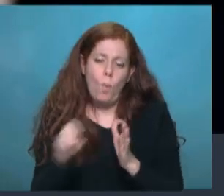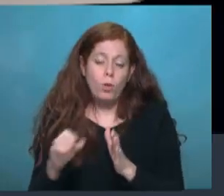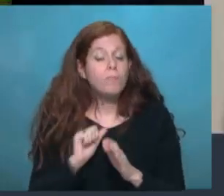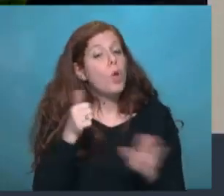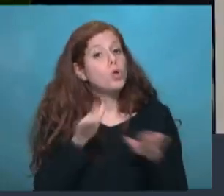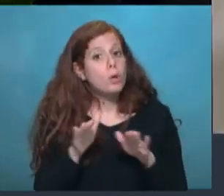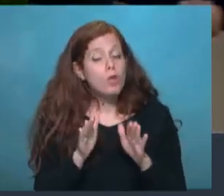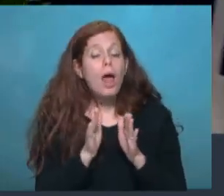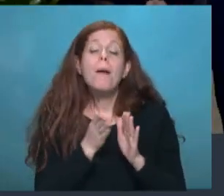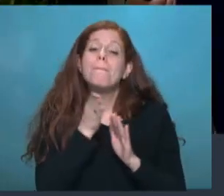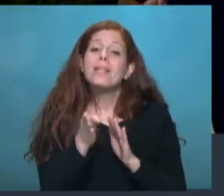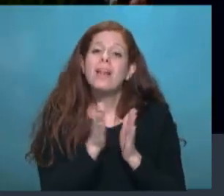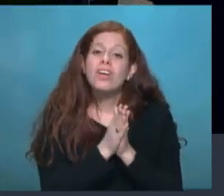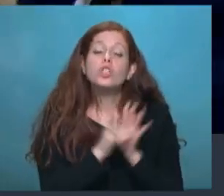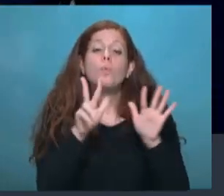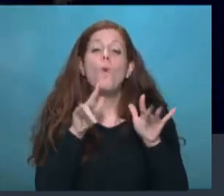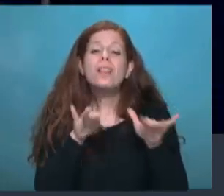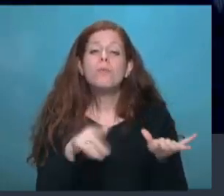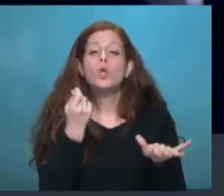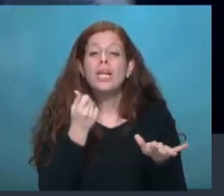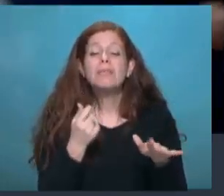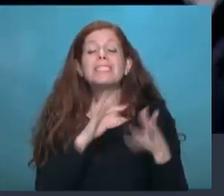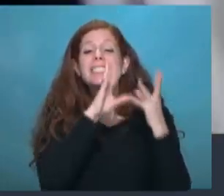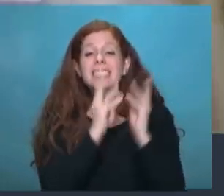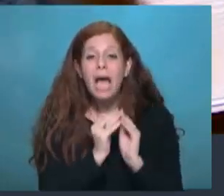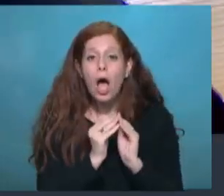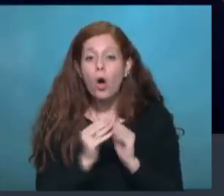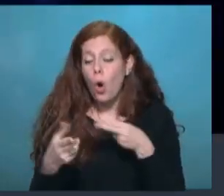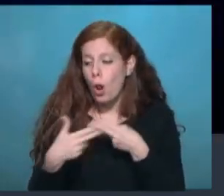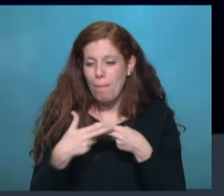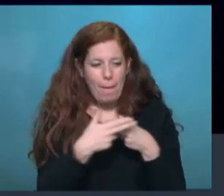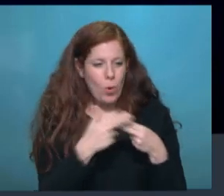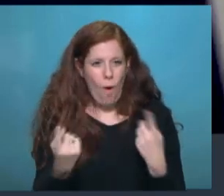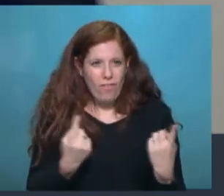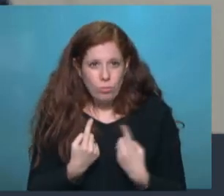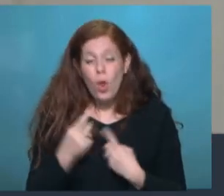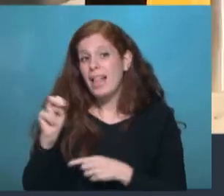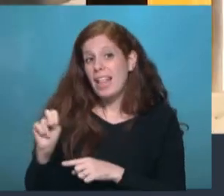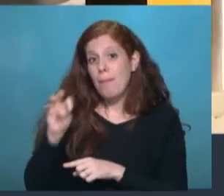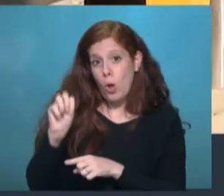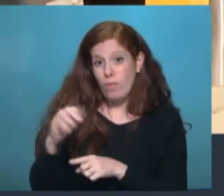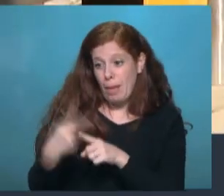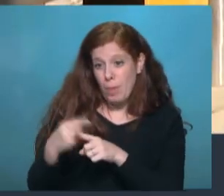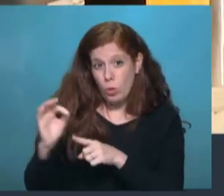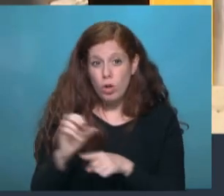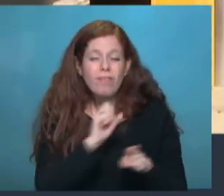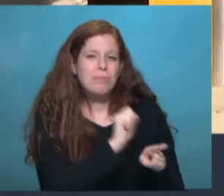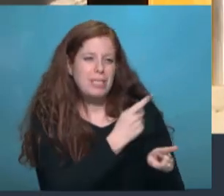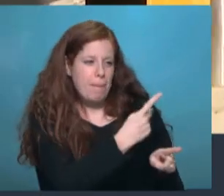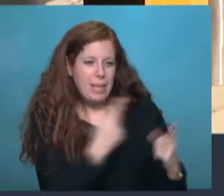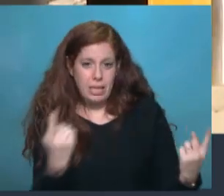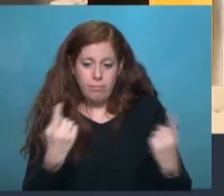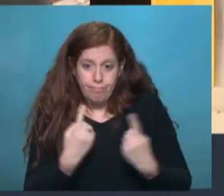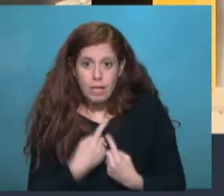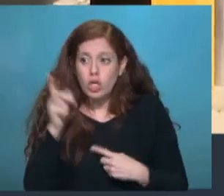בבקשה לקבל כ8 מיליוני שקלים סך הכל משני מקורביו, נתן מילקובסקי, בן דודו, וספנסר פרטריג'. שניהם